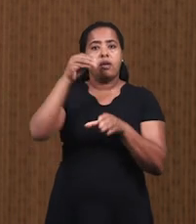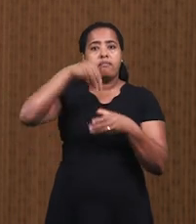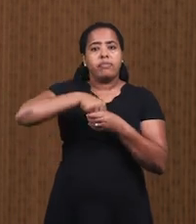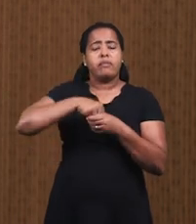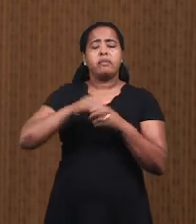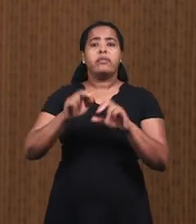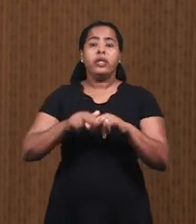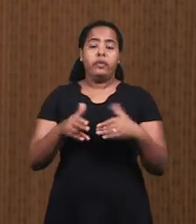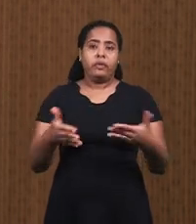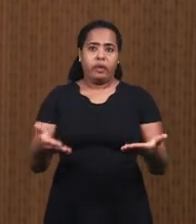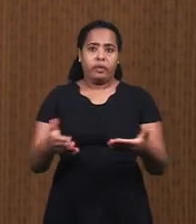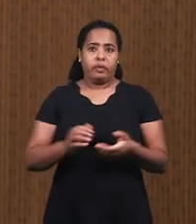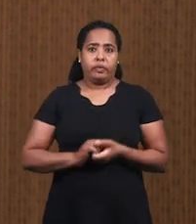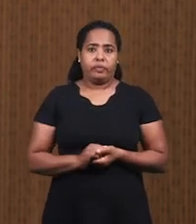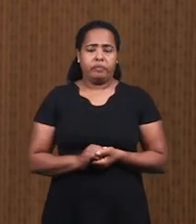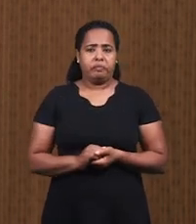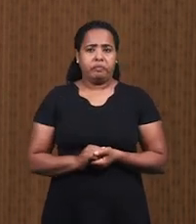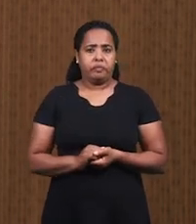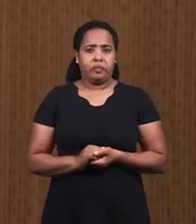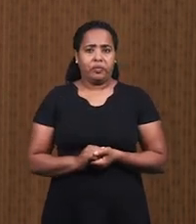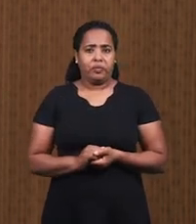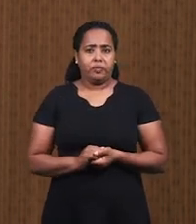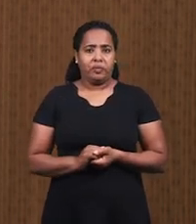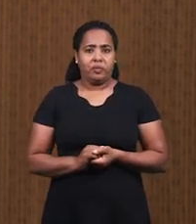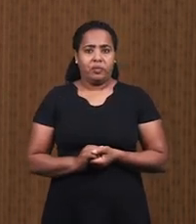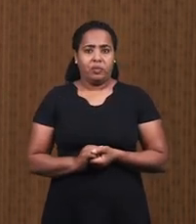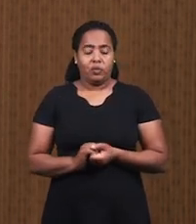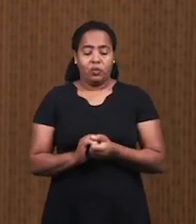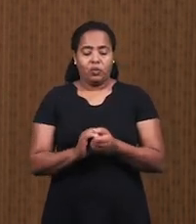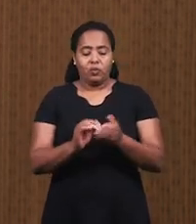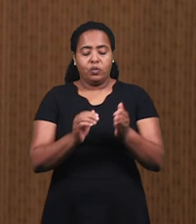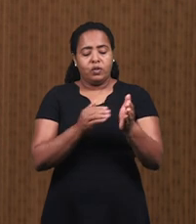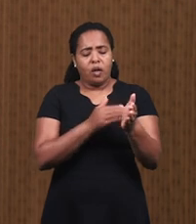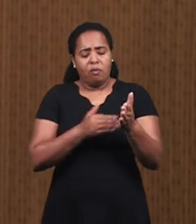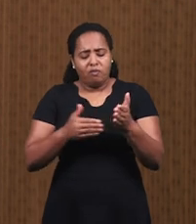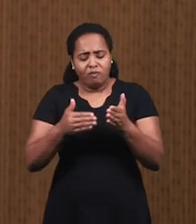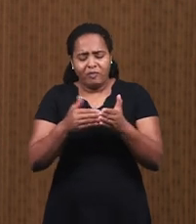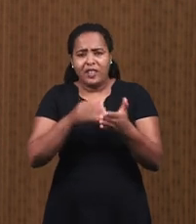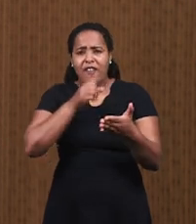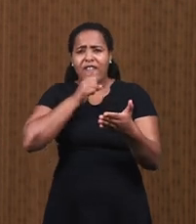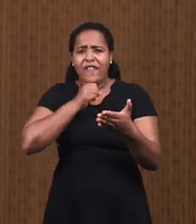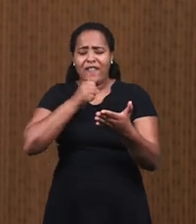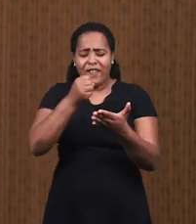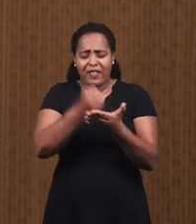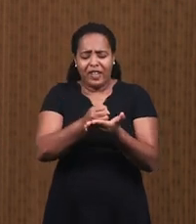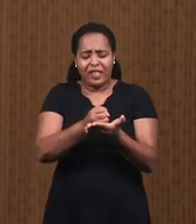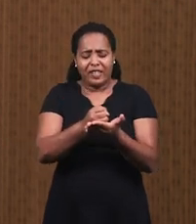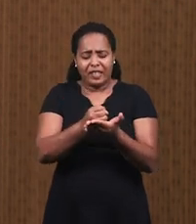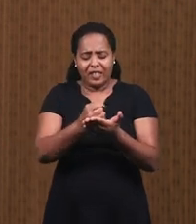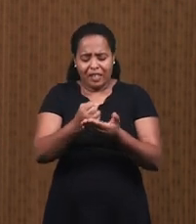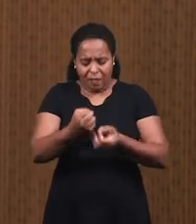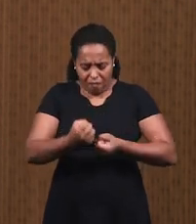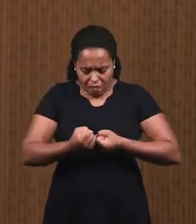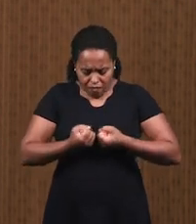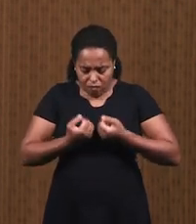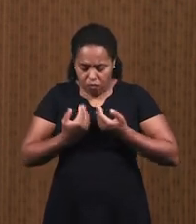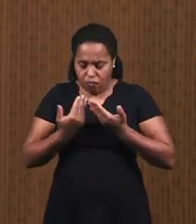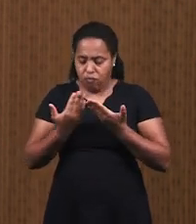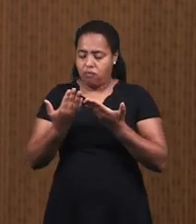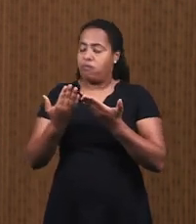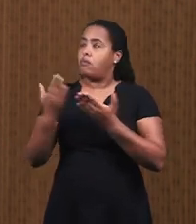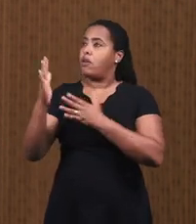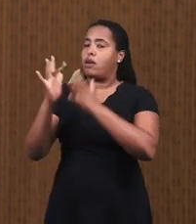пророчески присутствует там. Почему? Потому что весь Ветхий Завет